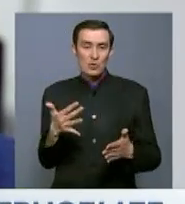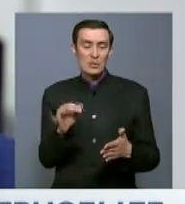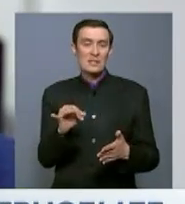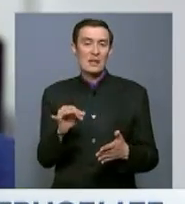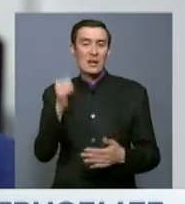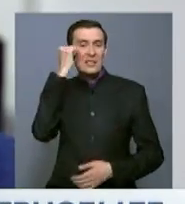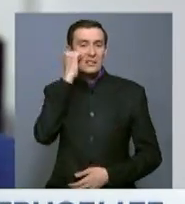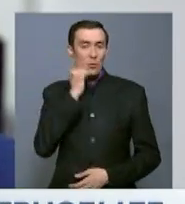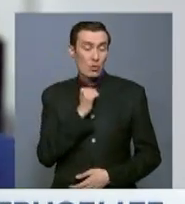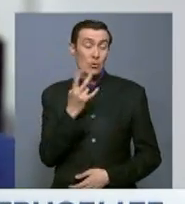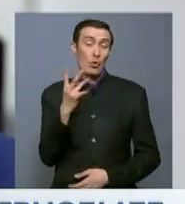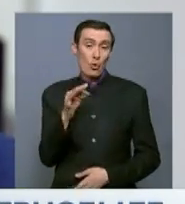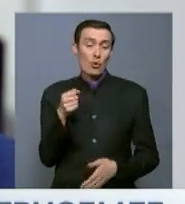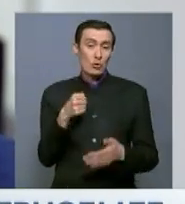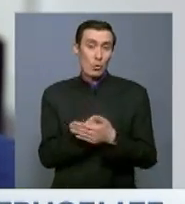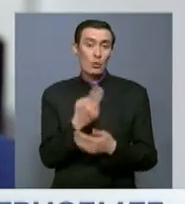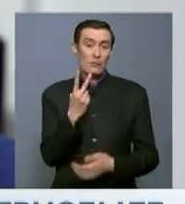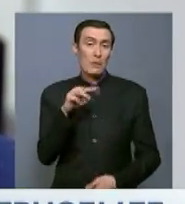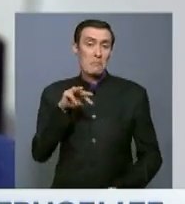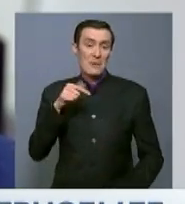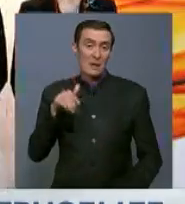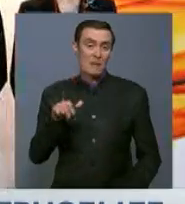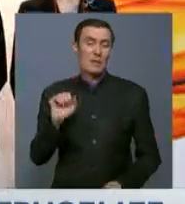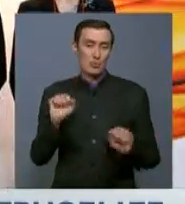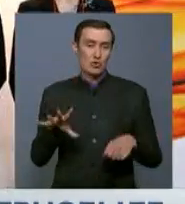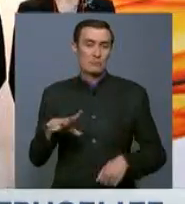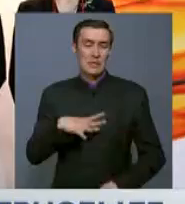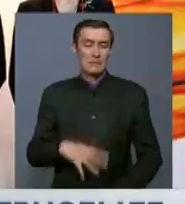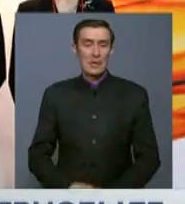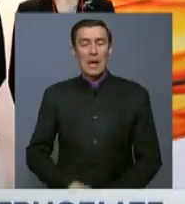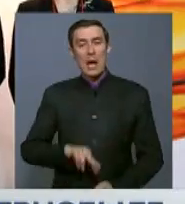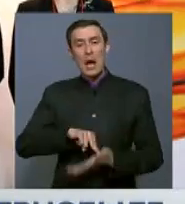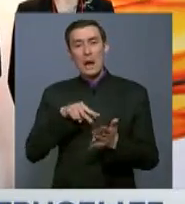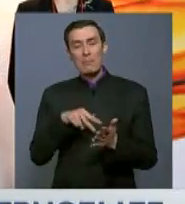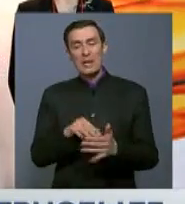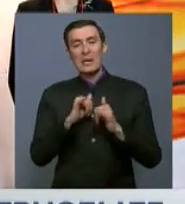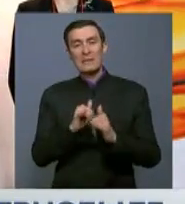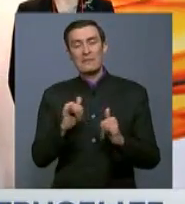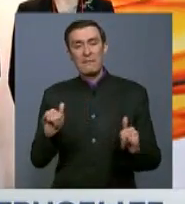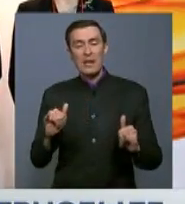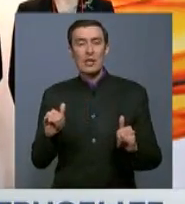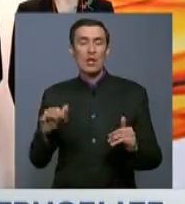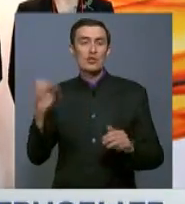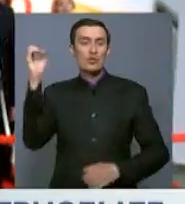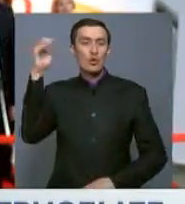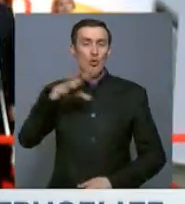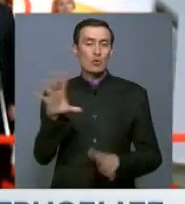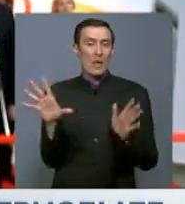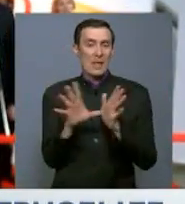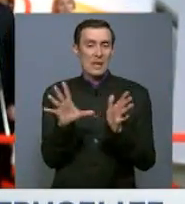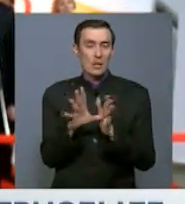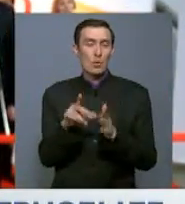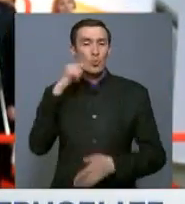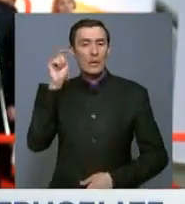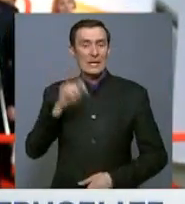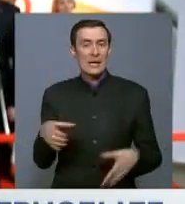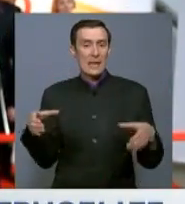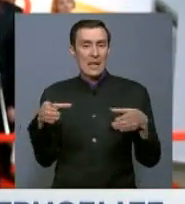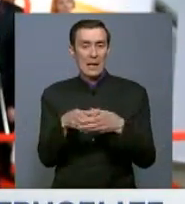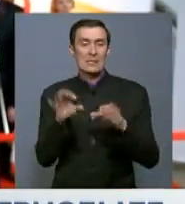физического износа. Но до 2 мегаватт почему бы и нет. О планах развивать солнечную энергетику в Чернобыле украинская делегация расскажет